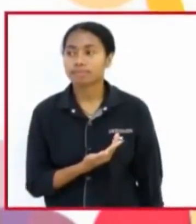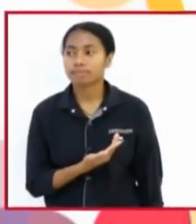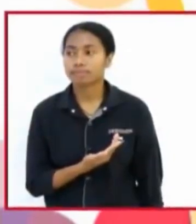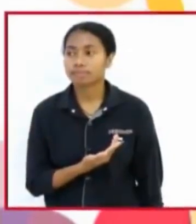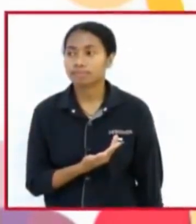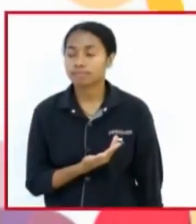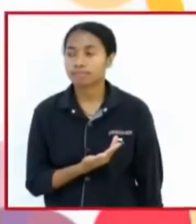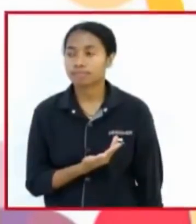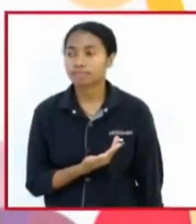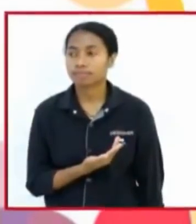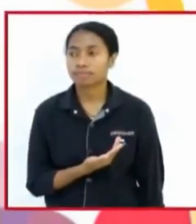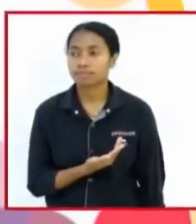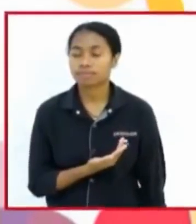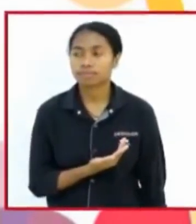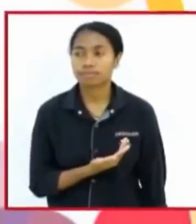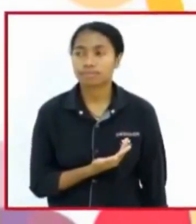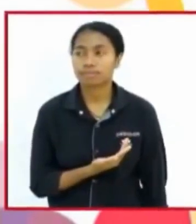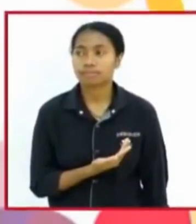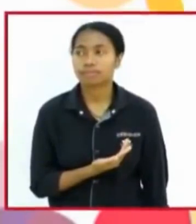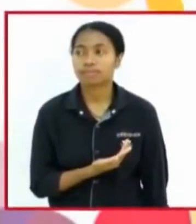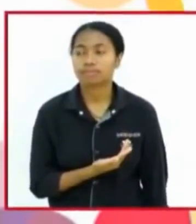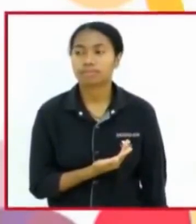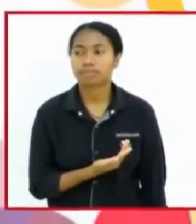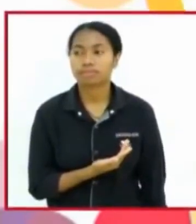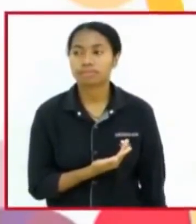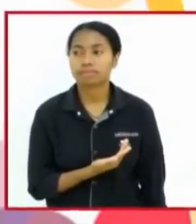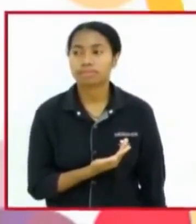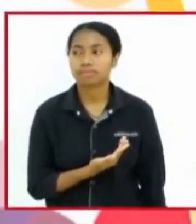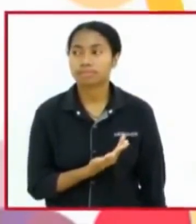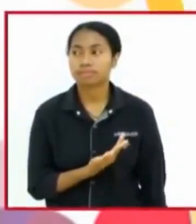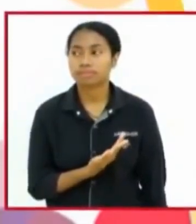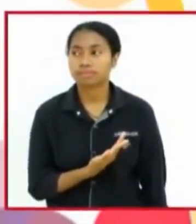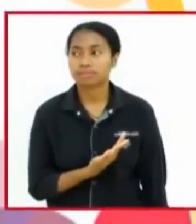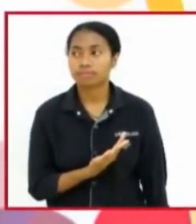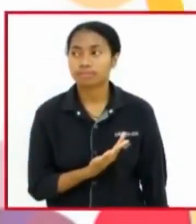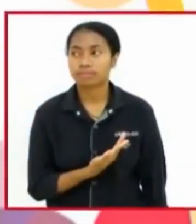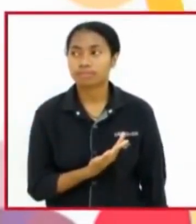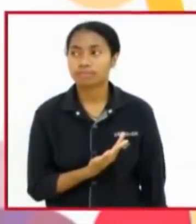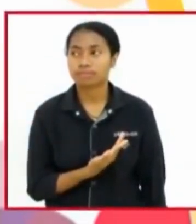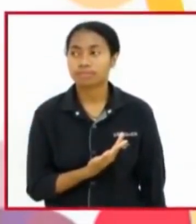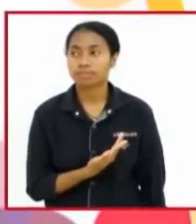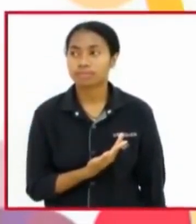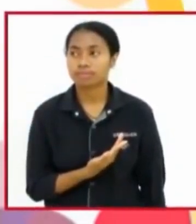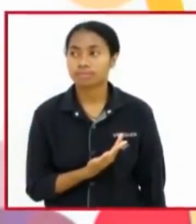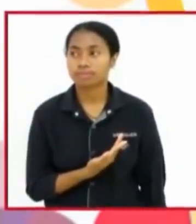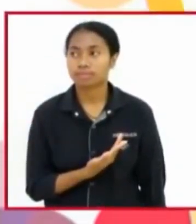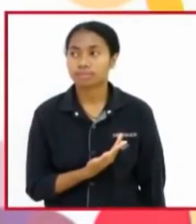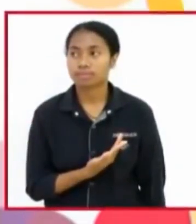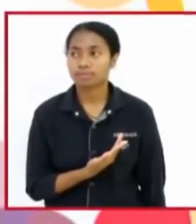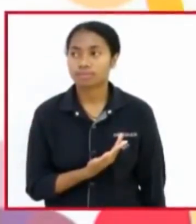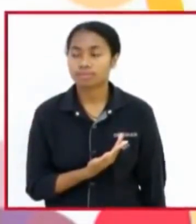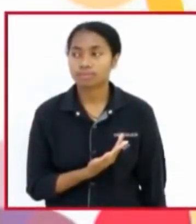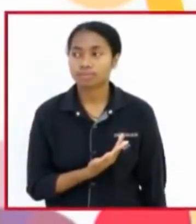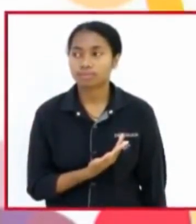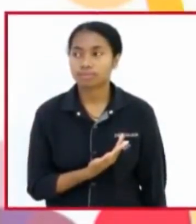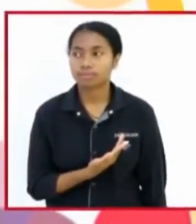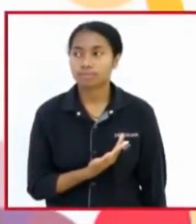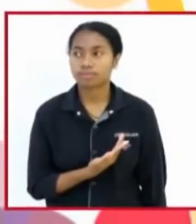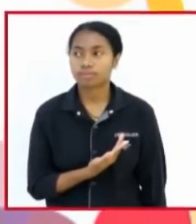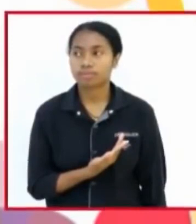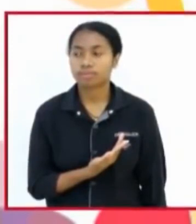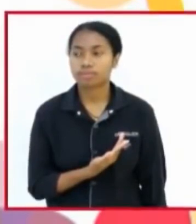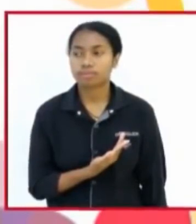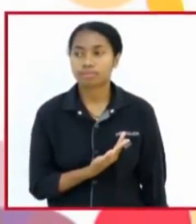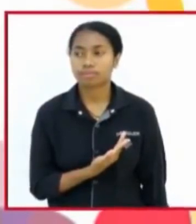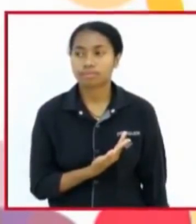15 Lebanon 1 Israel 19 pesawat dan pilot kebanyakan satu oleh